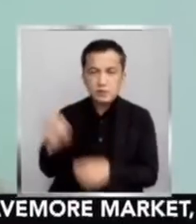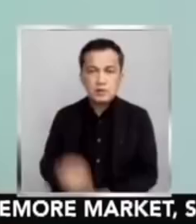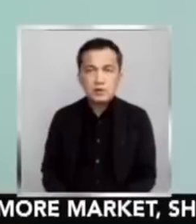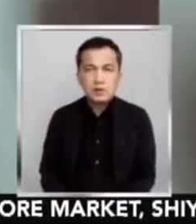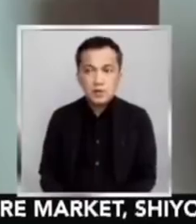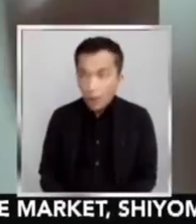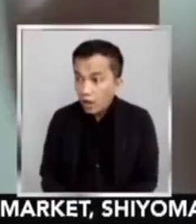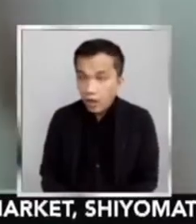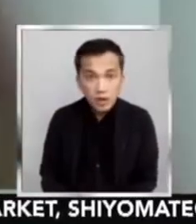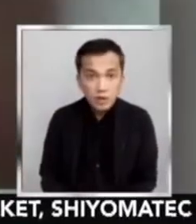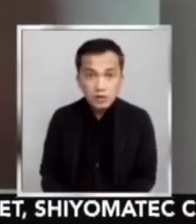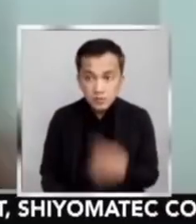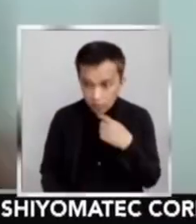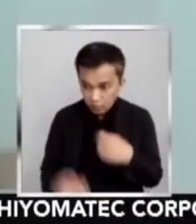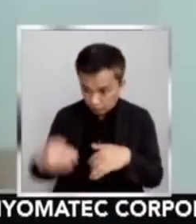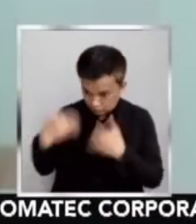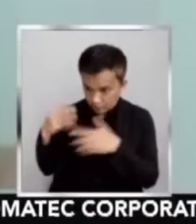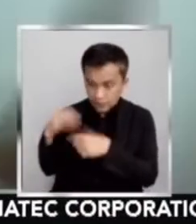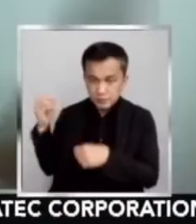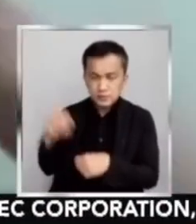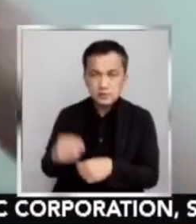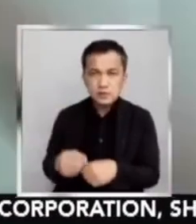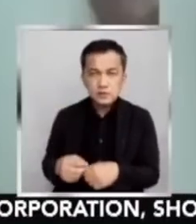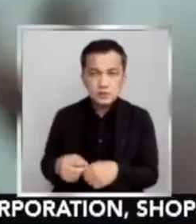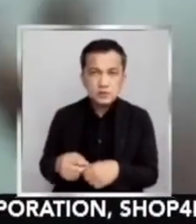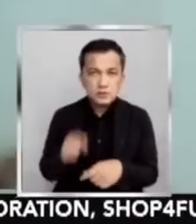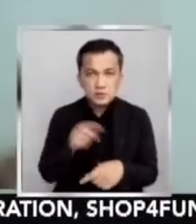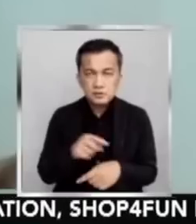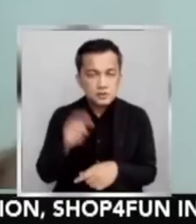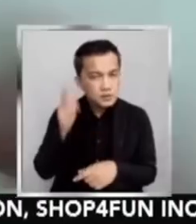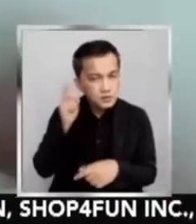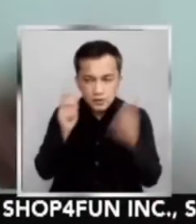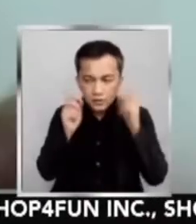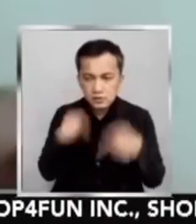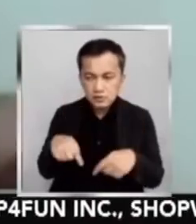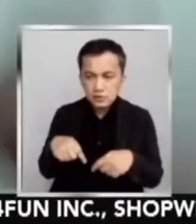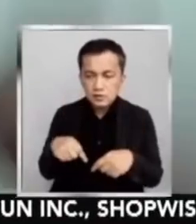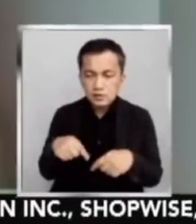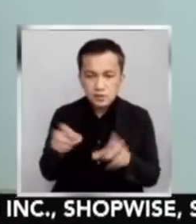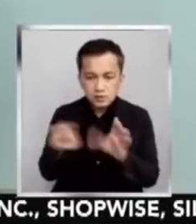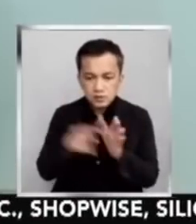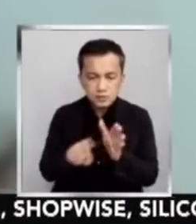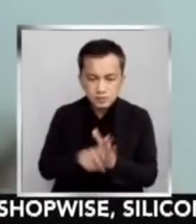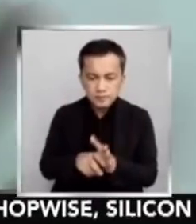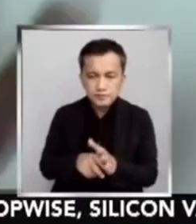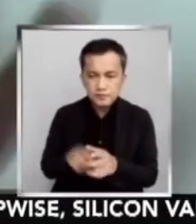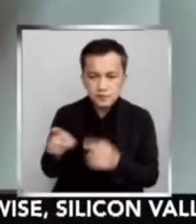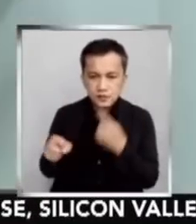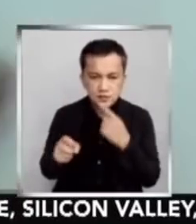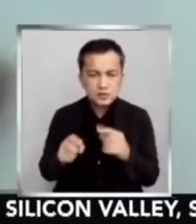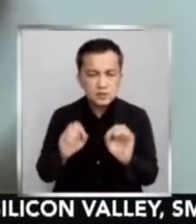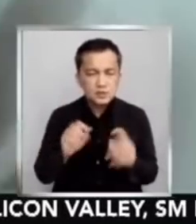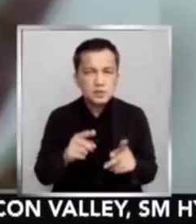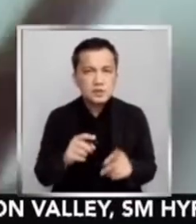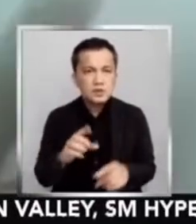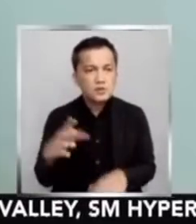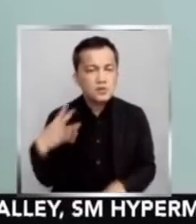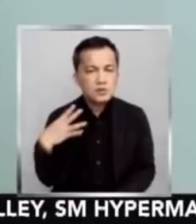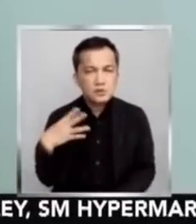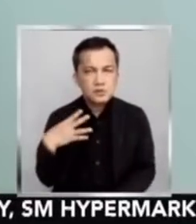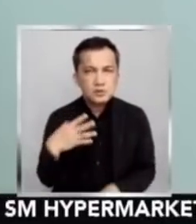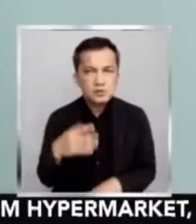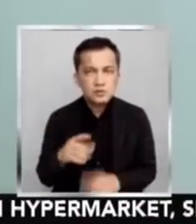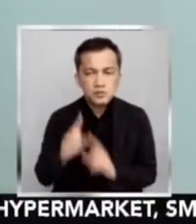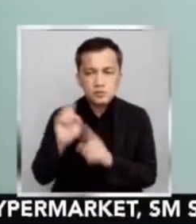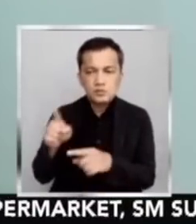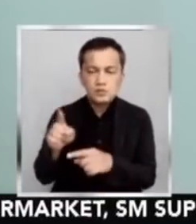Palalabasin mo ako. May nakarinig sa amin, yung mga pasahero. Then sabi niya, okay ma'am, wait lang. Pupuntahan ko yung